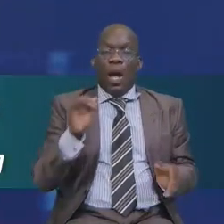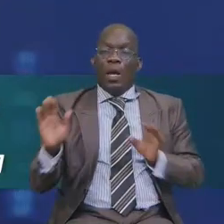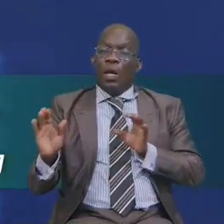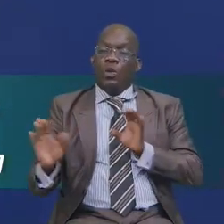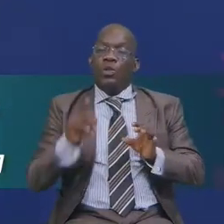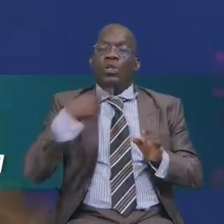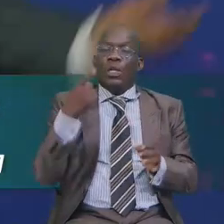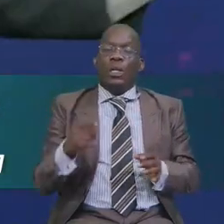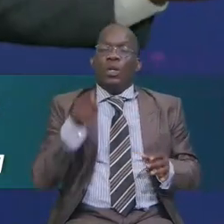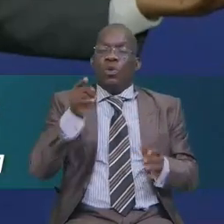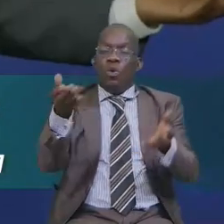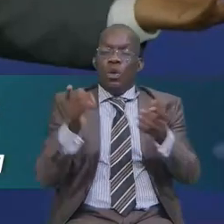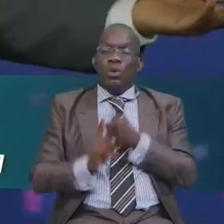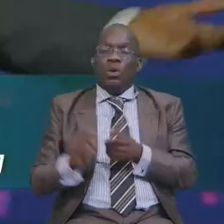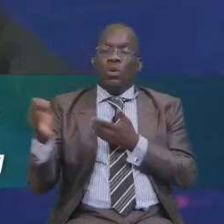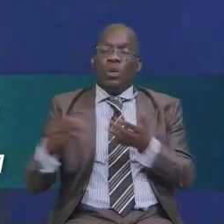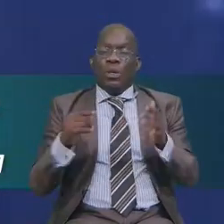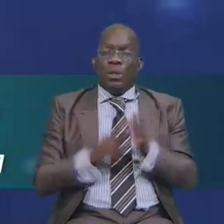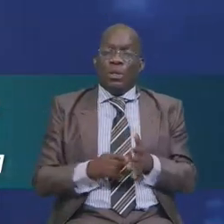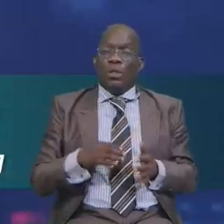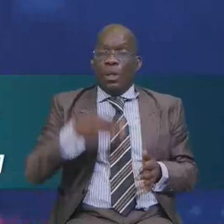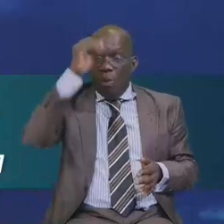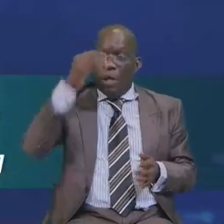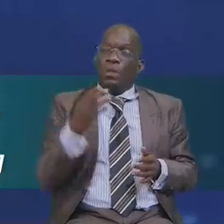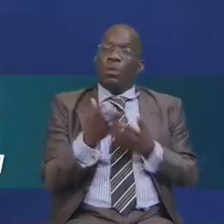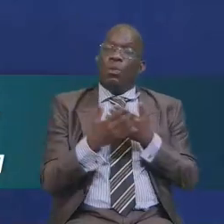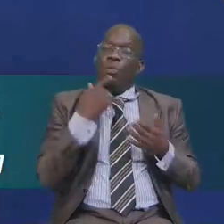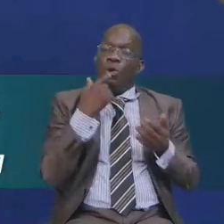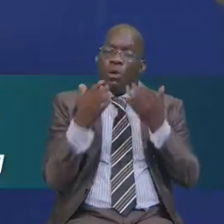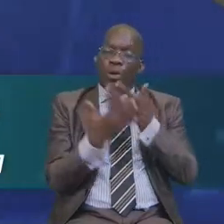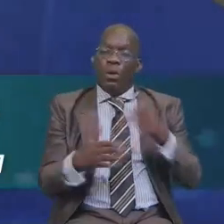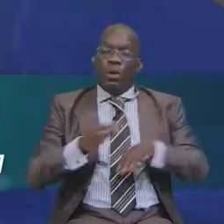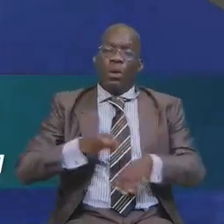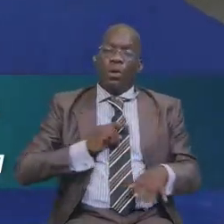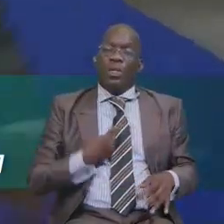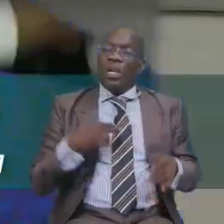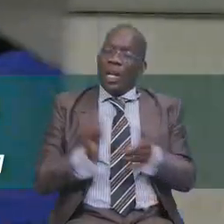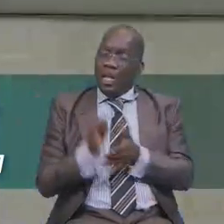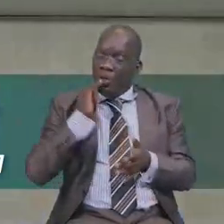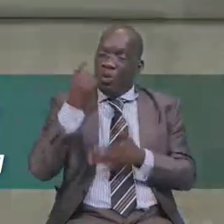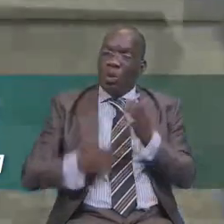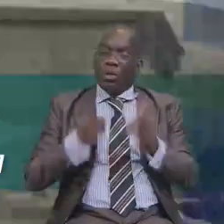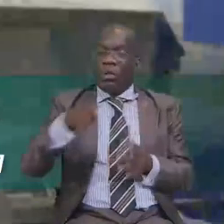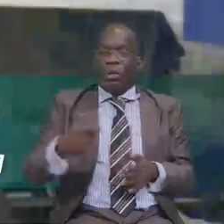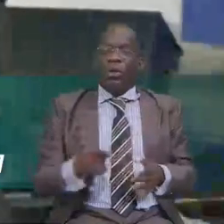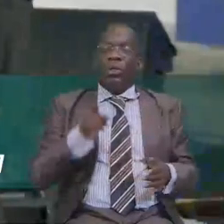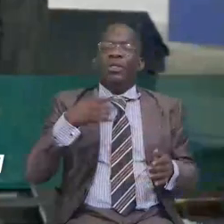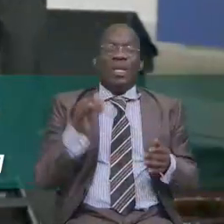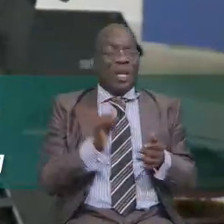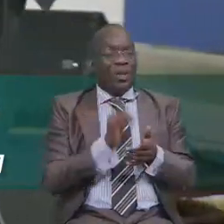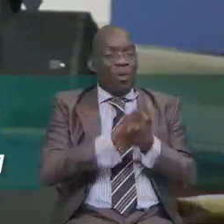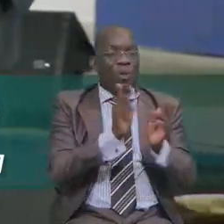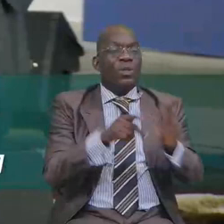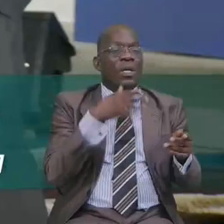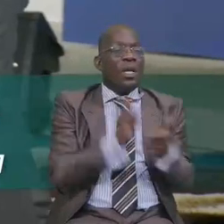sur nous? Mais c'est ce que vous avez déclaré vous-même, non? Il y a des gens qui diront que le ciel tombe. Et quand